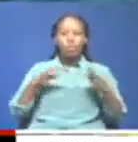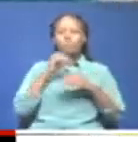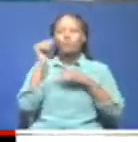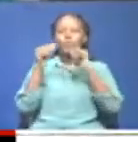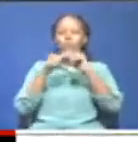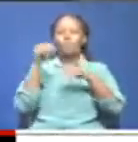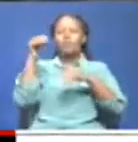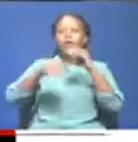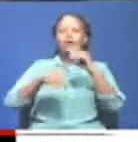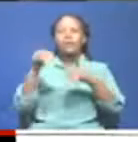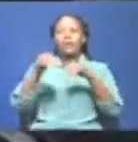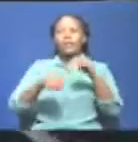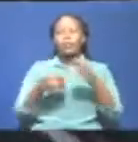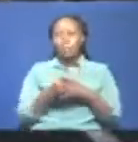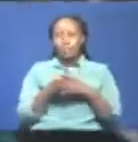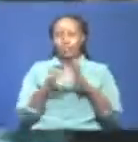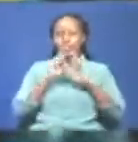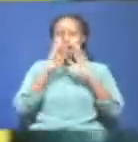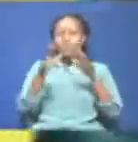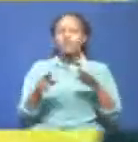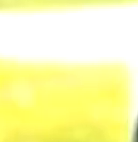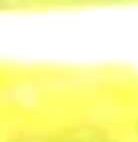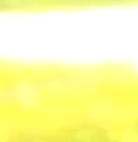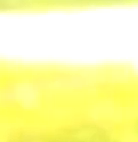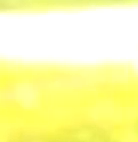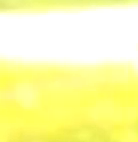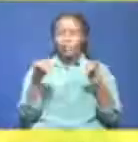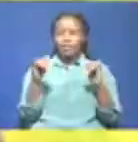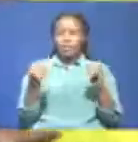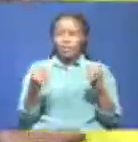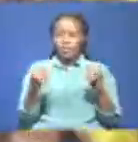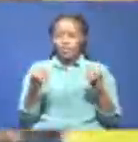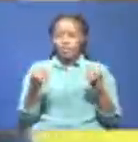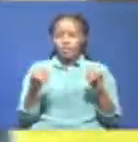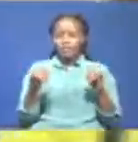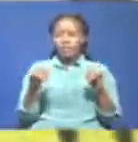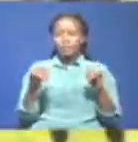Nikiripotia Dira ya Magwiji kutoka kaunti ya Kwale, mimi ni Ann Mburu.